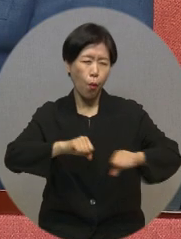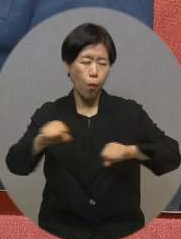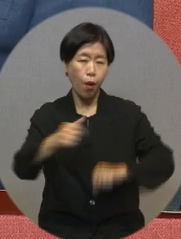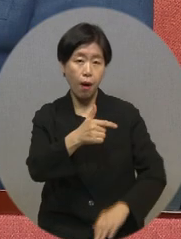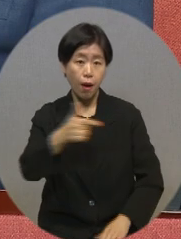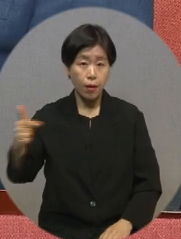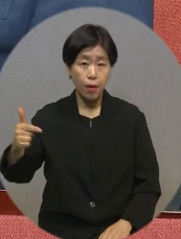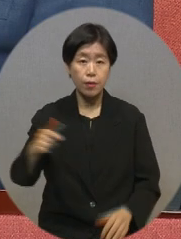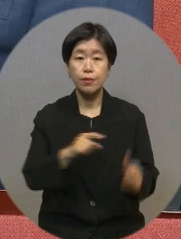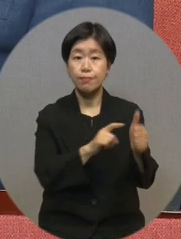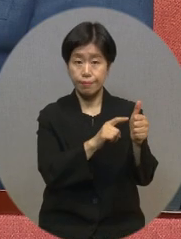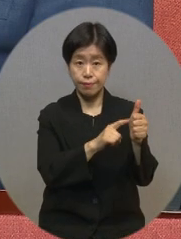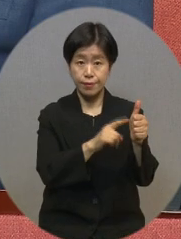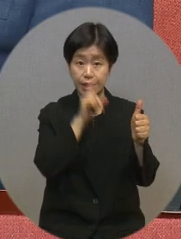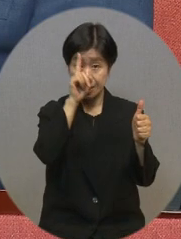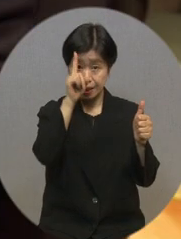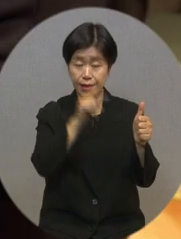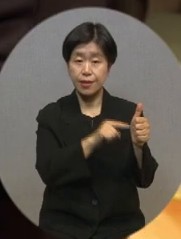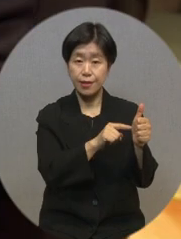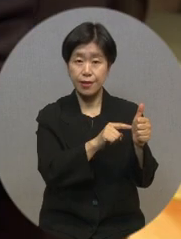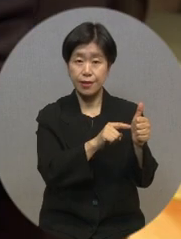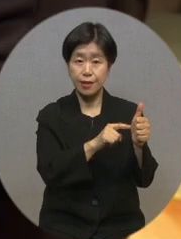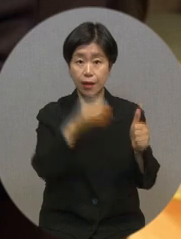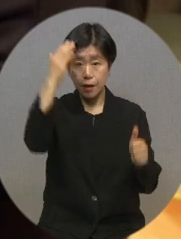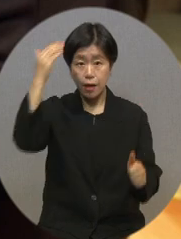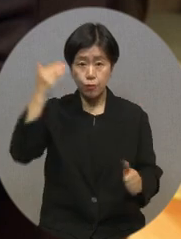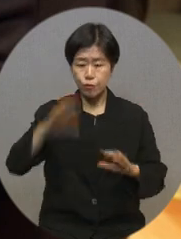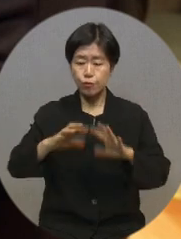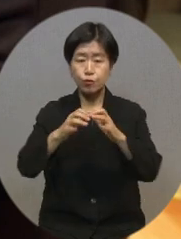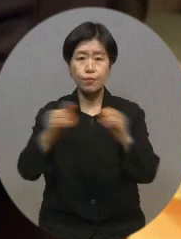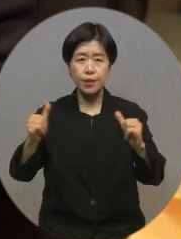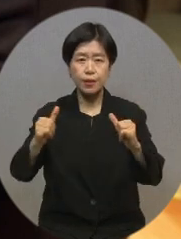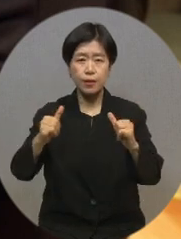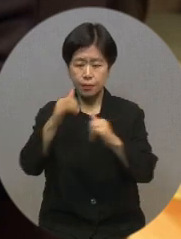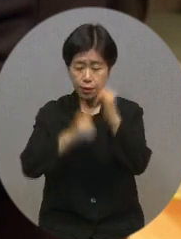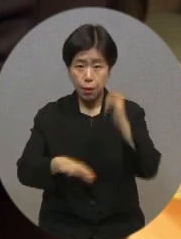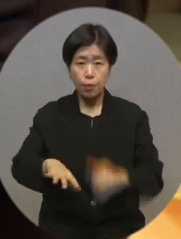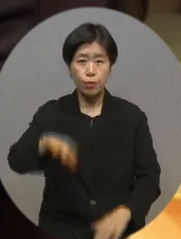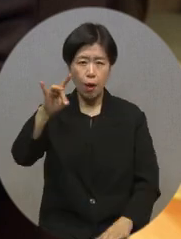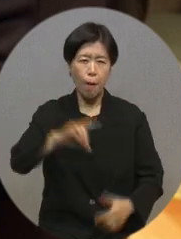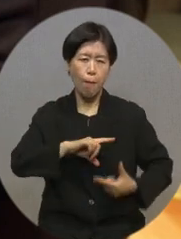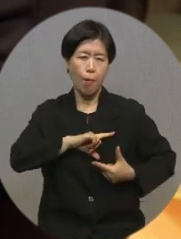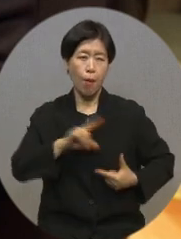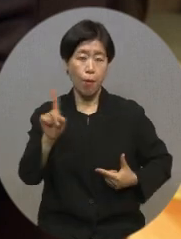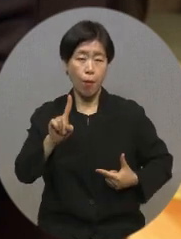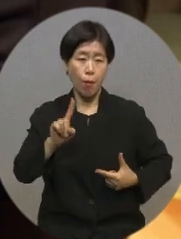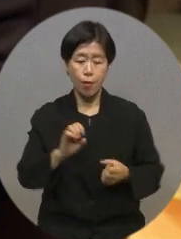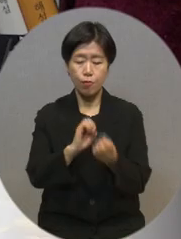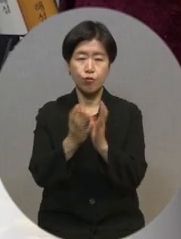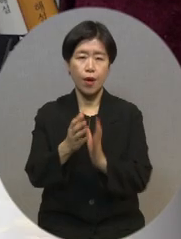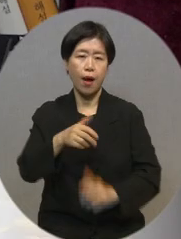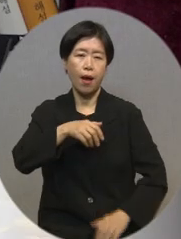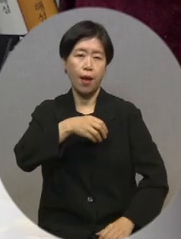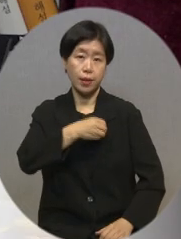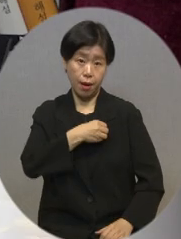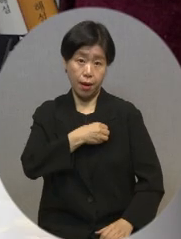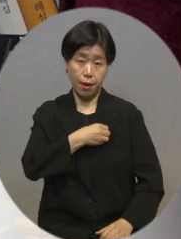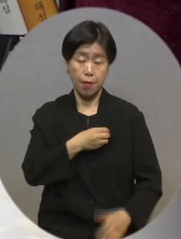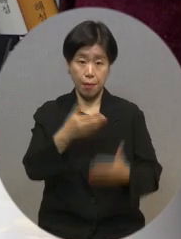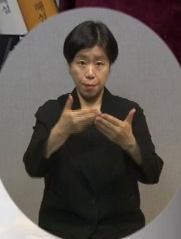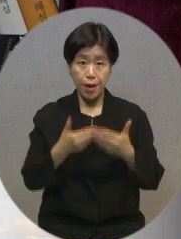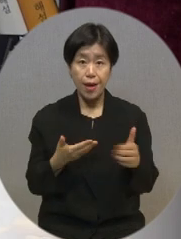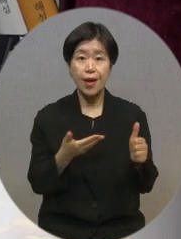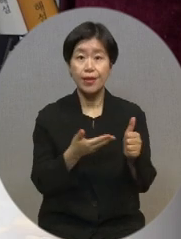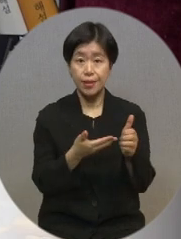대한변호사협회 총회장 이임성 변호사가 대한민국 국민으로서의 최고의 영예 무궁화장을 받았습니다. 너무 큰